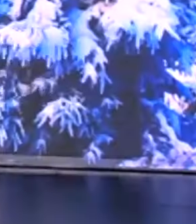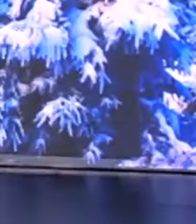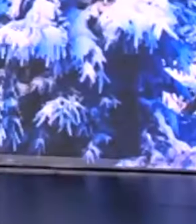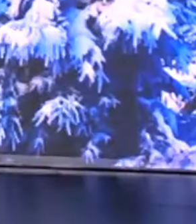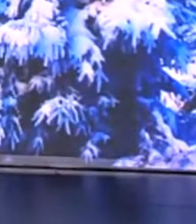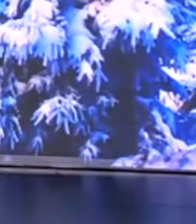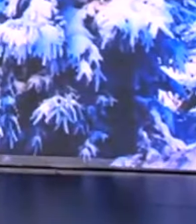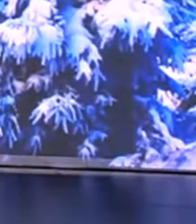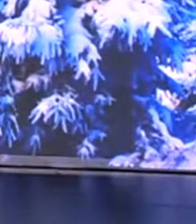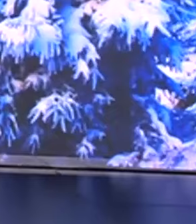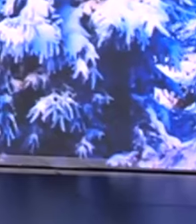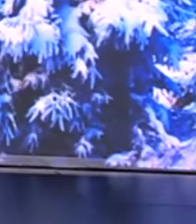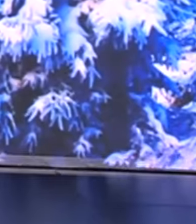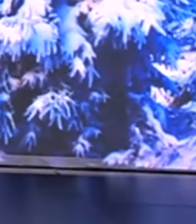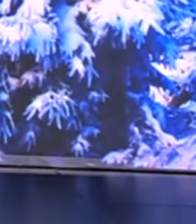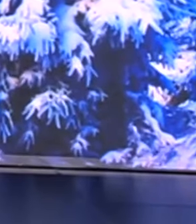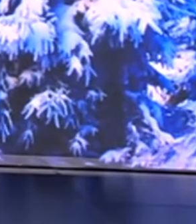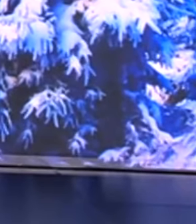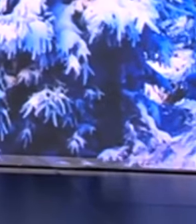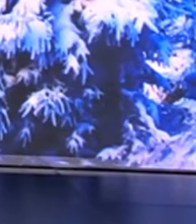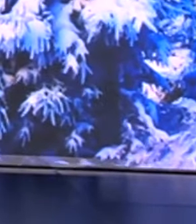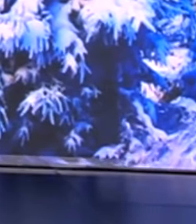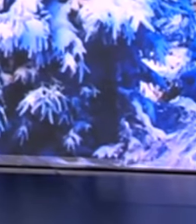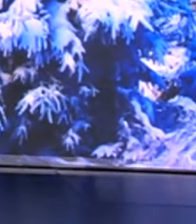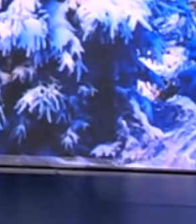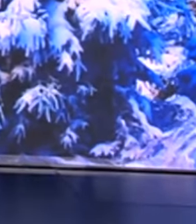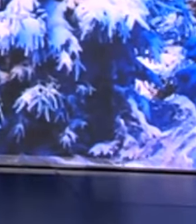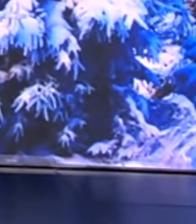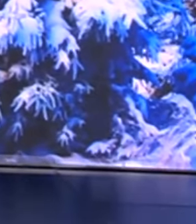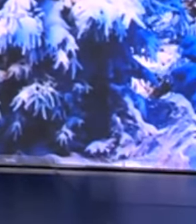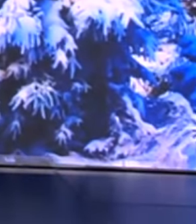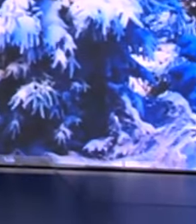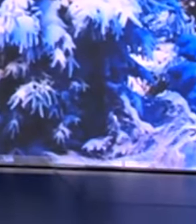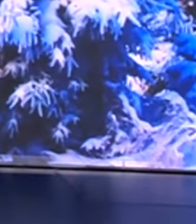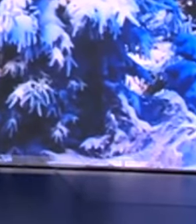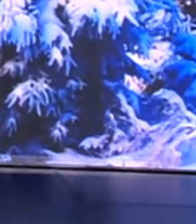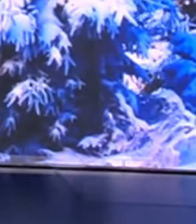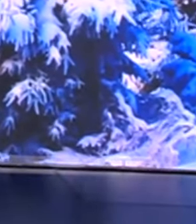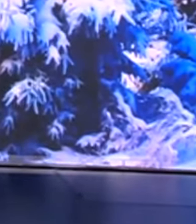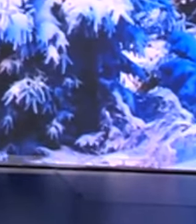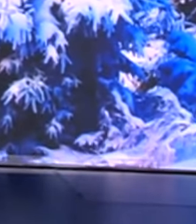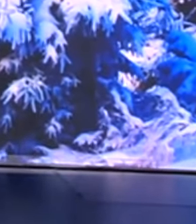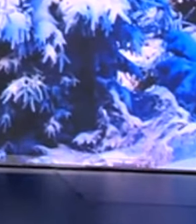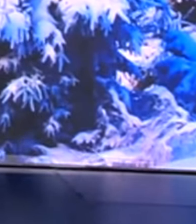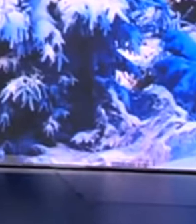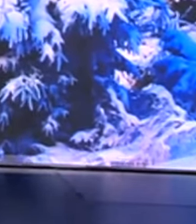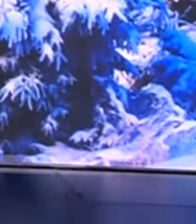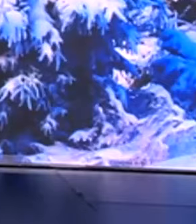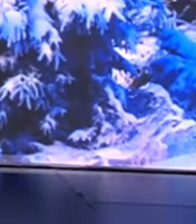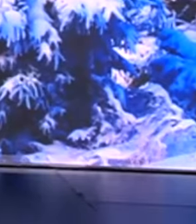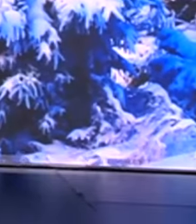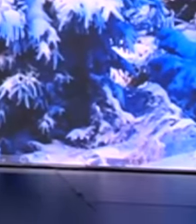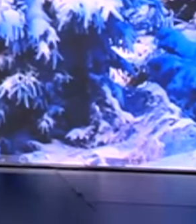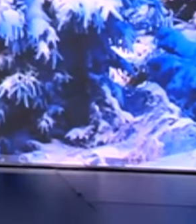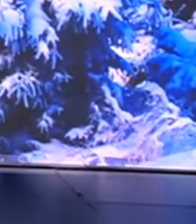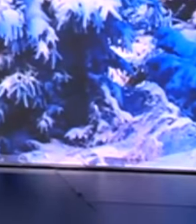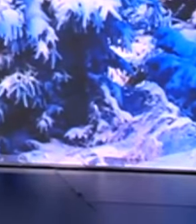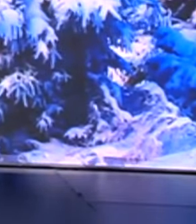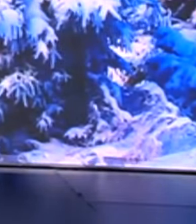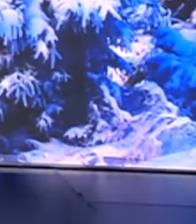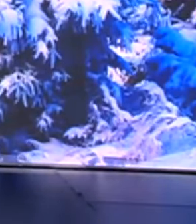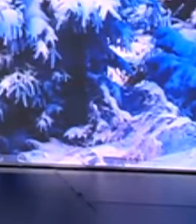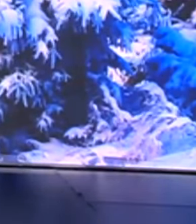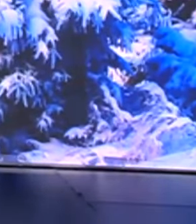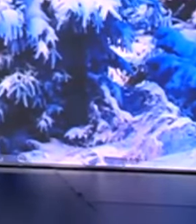Орталықта қар жауады, Қарағанды күндізі 7, түнде 13, Жезқазғанда күндіз 9, түнде 14 градус суық болады. Шығыста көшпелі